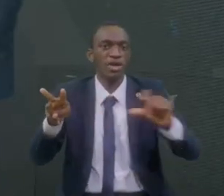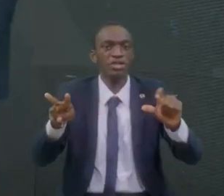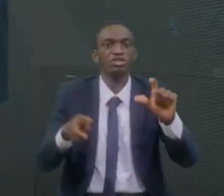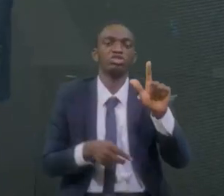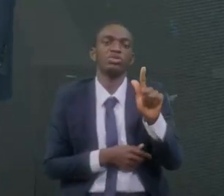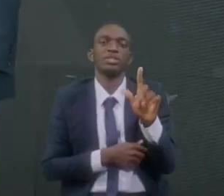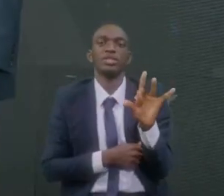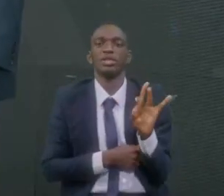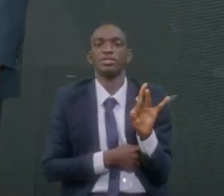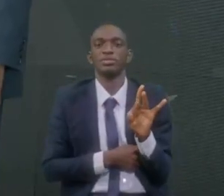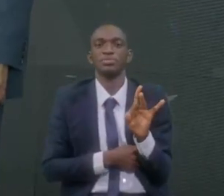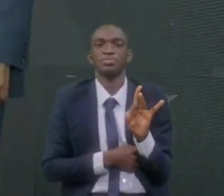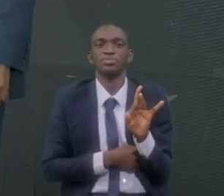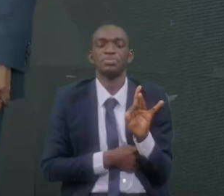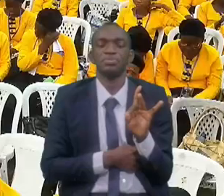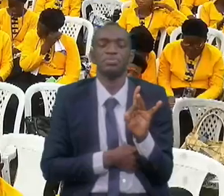22,